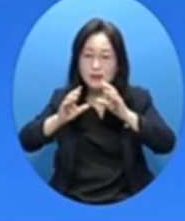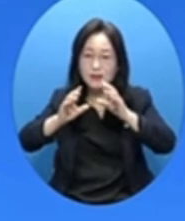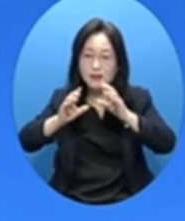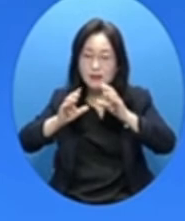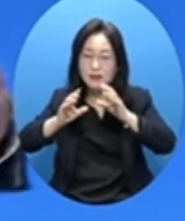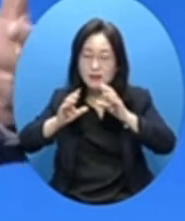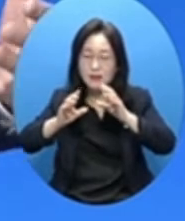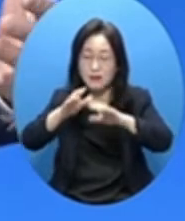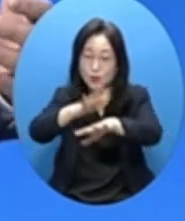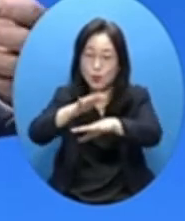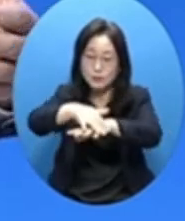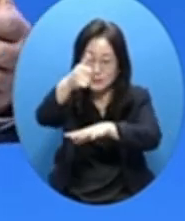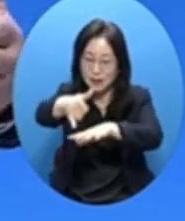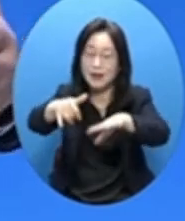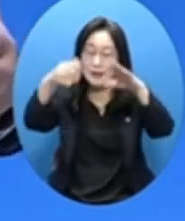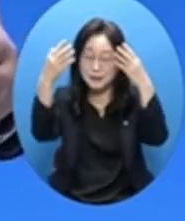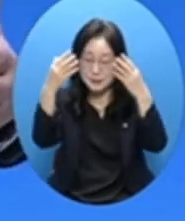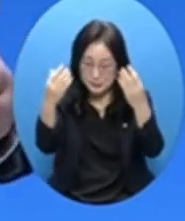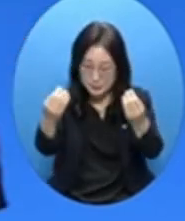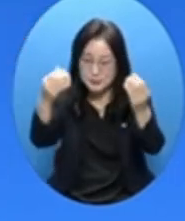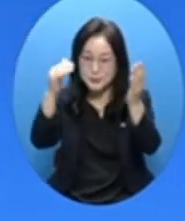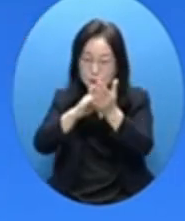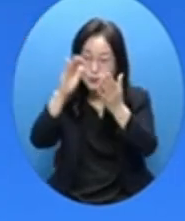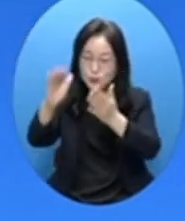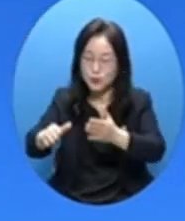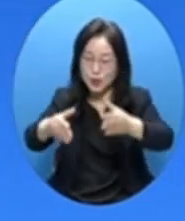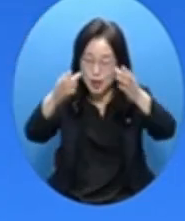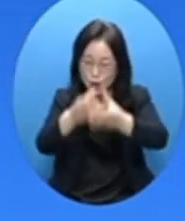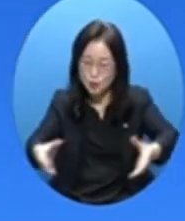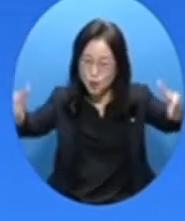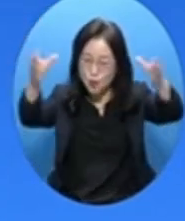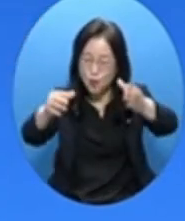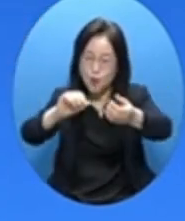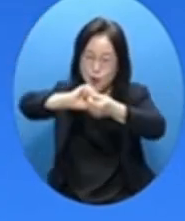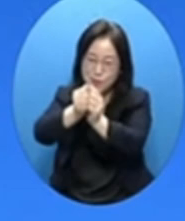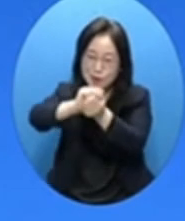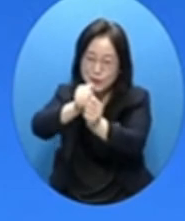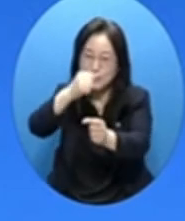농사 끝나고 나면 독에다가 막걸리를